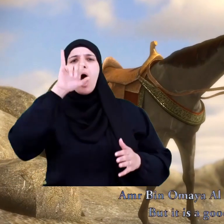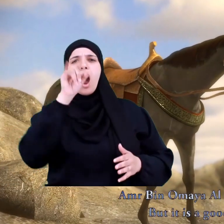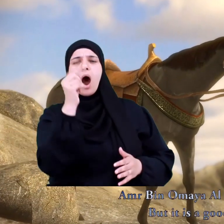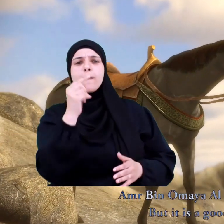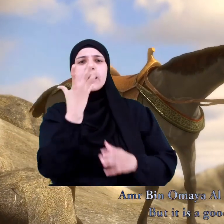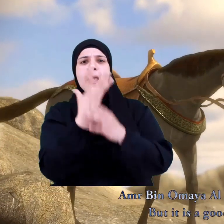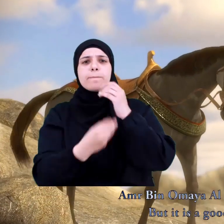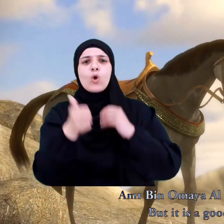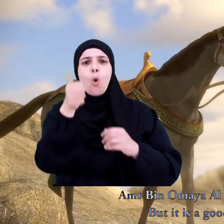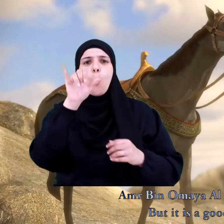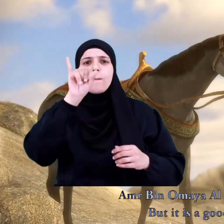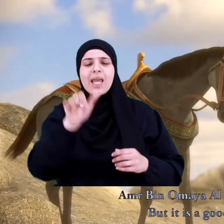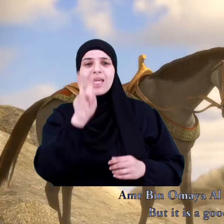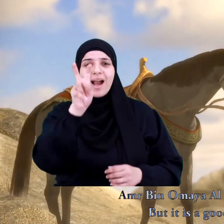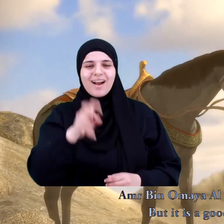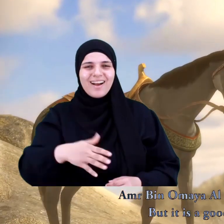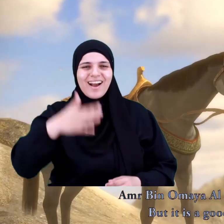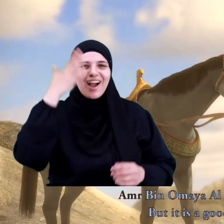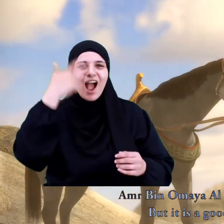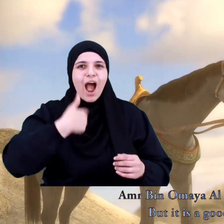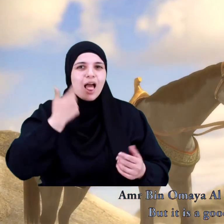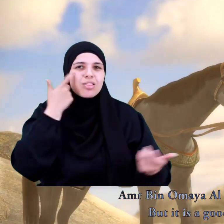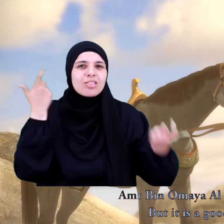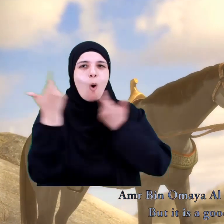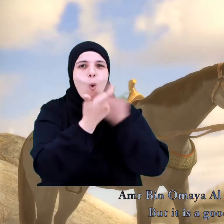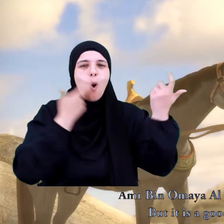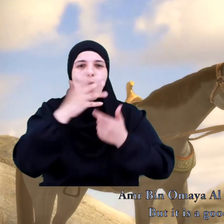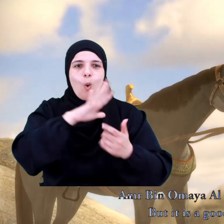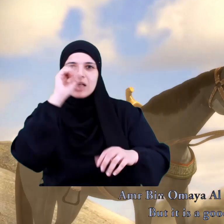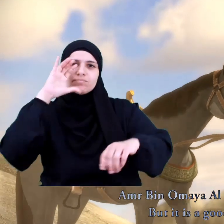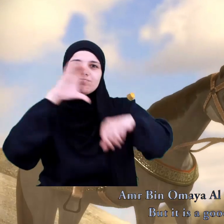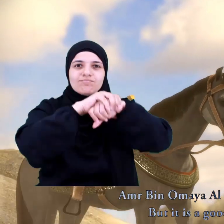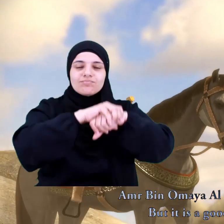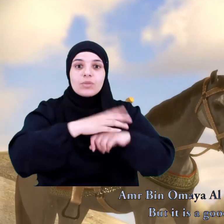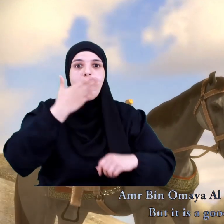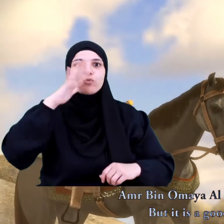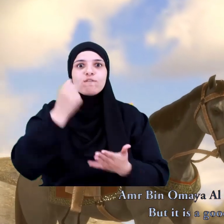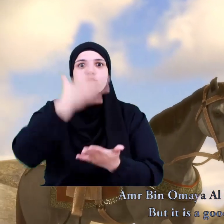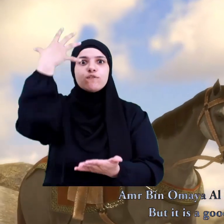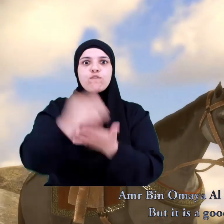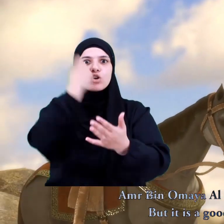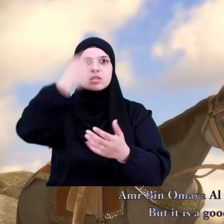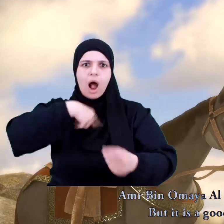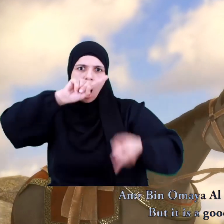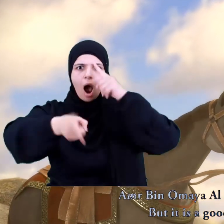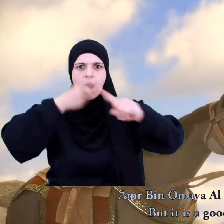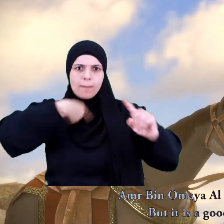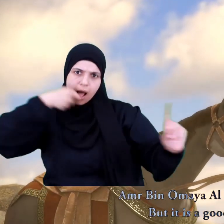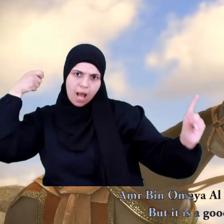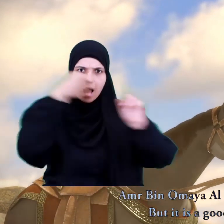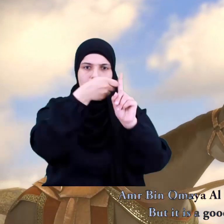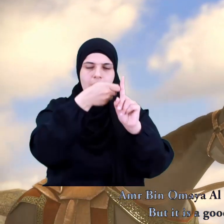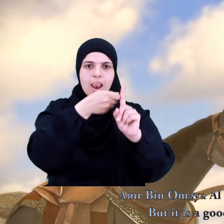عمرو بن أمية الضمري، إن الرجال يبحثون عنك، ولكنها فرصة قد